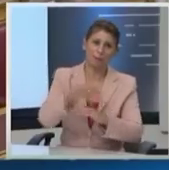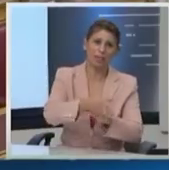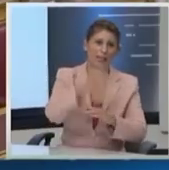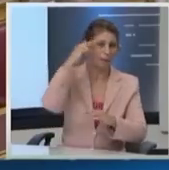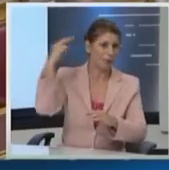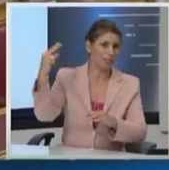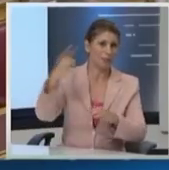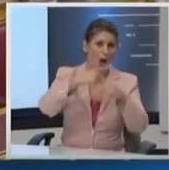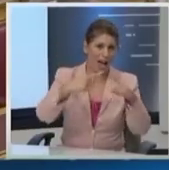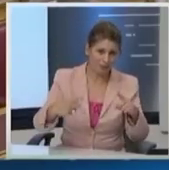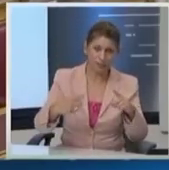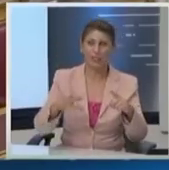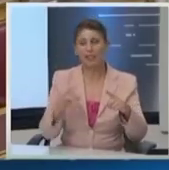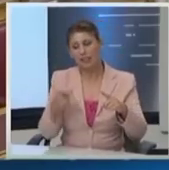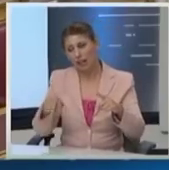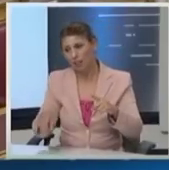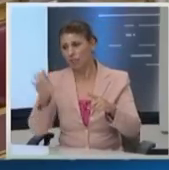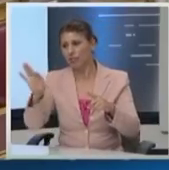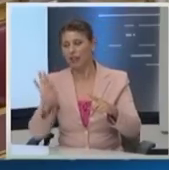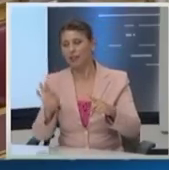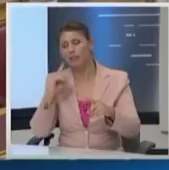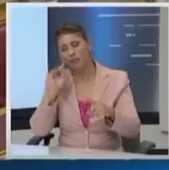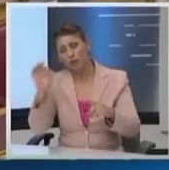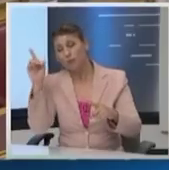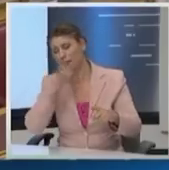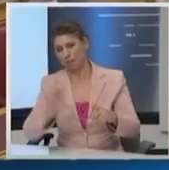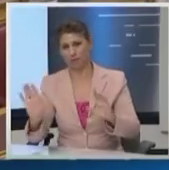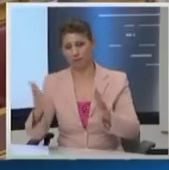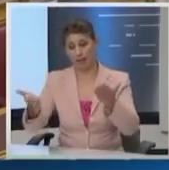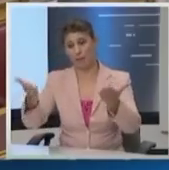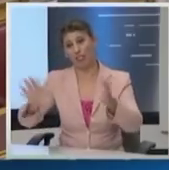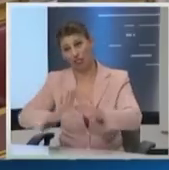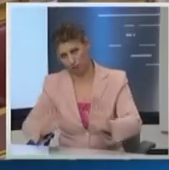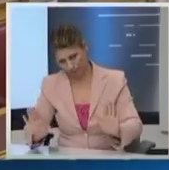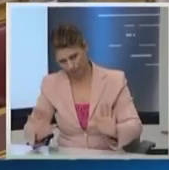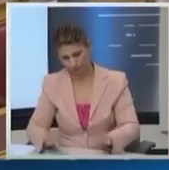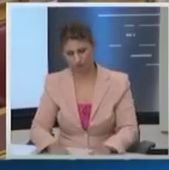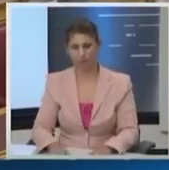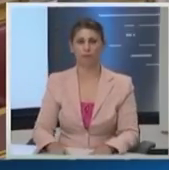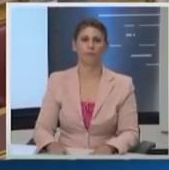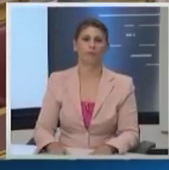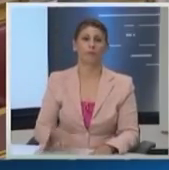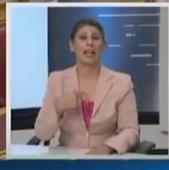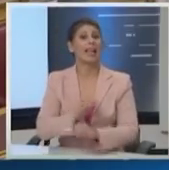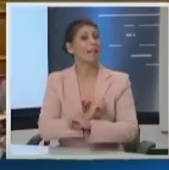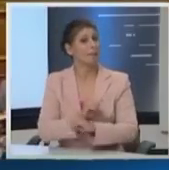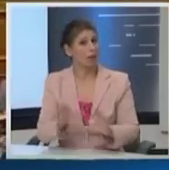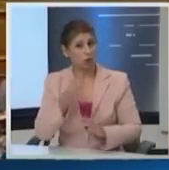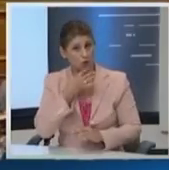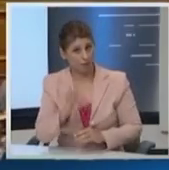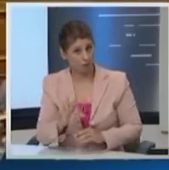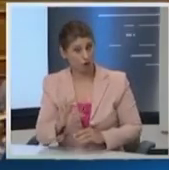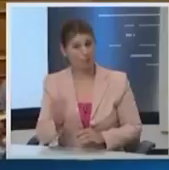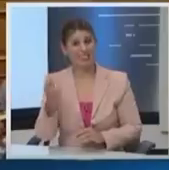ή έχετε εδώ επιλέξει ένα σκόπιμο ψέμα. Να σας ενημερώσω λοιπόν ότι